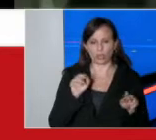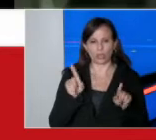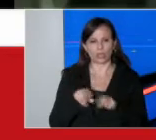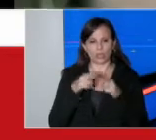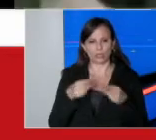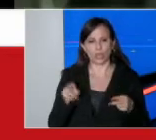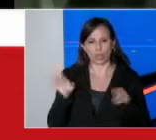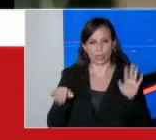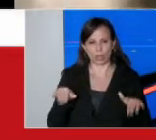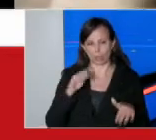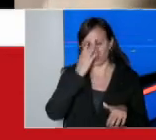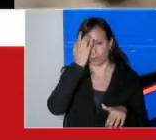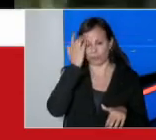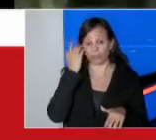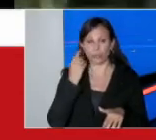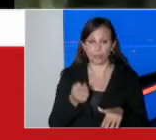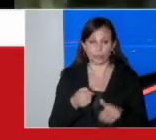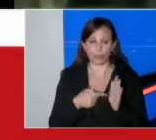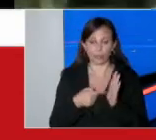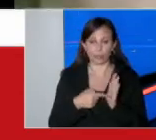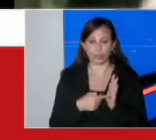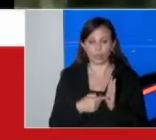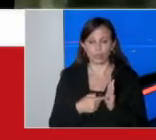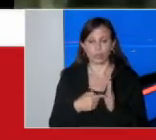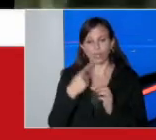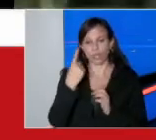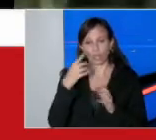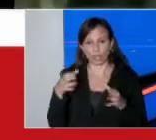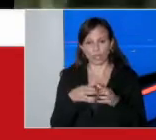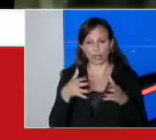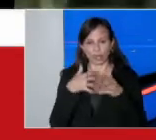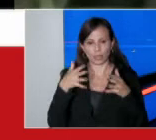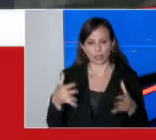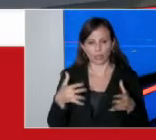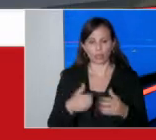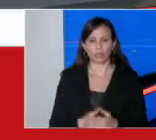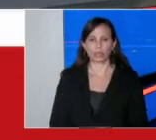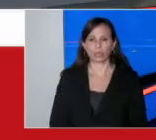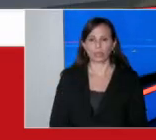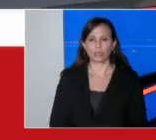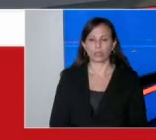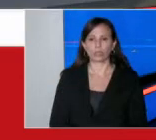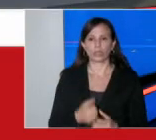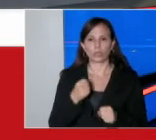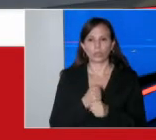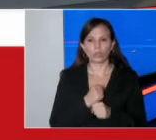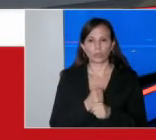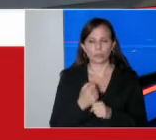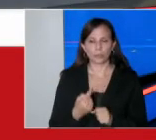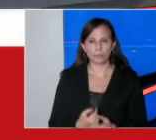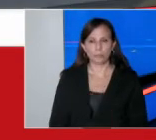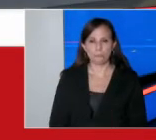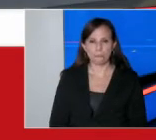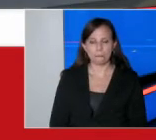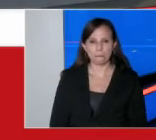יש גם סיפור מאוד גדול, עם אליוט מנג'מנט, אחד מהחברות הגדולות שבעלות עניין בתוך טוויטר, באמת הובילו אותו לעשות את ההחלטה הזאת.